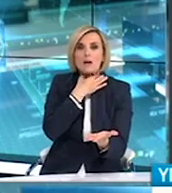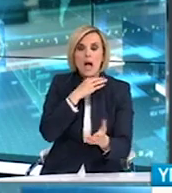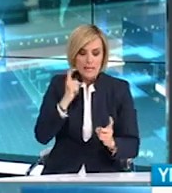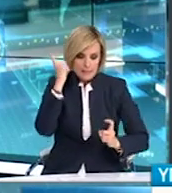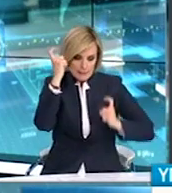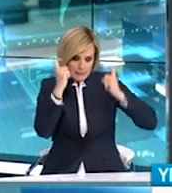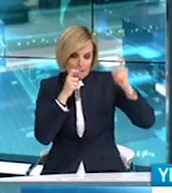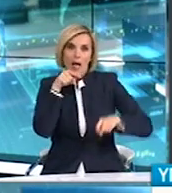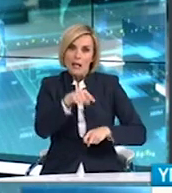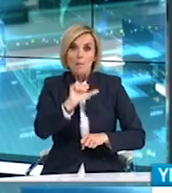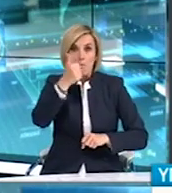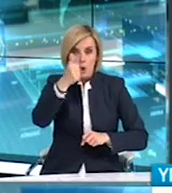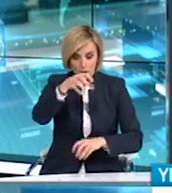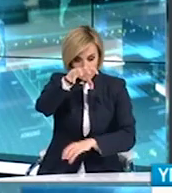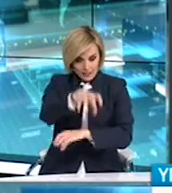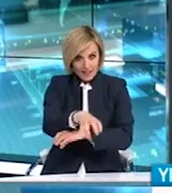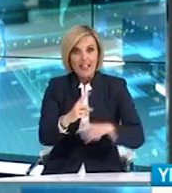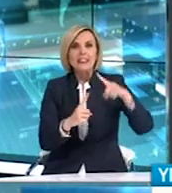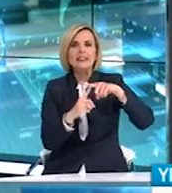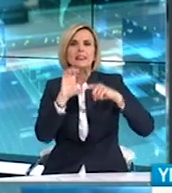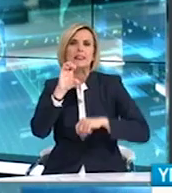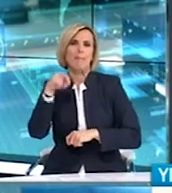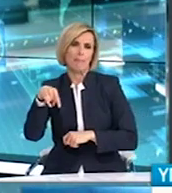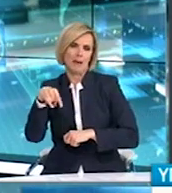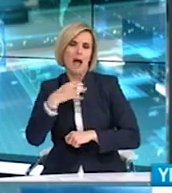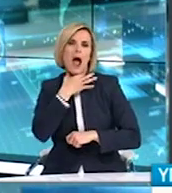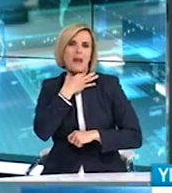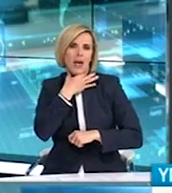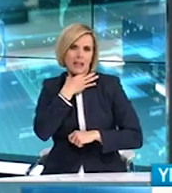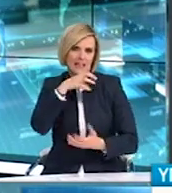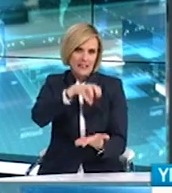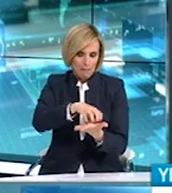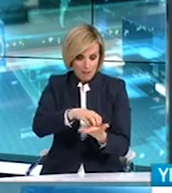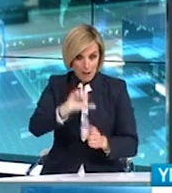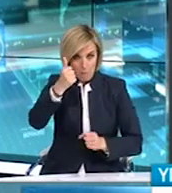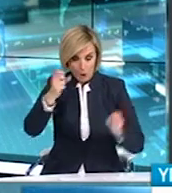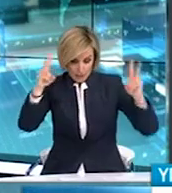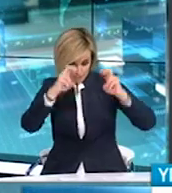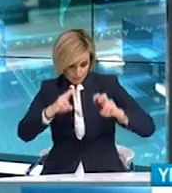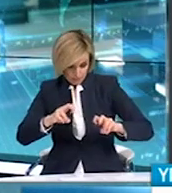υπόπτων περιστατικών στην παθολογική κλινική και για τη στήριξή του και από το Υπουργείο Υγείας διασφαλίστηκε